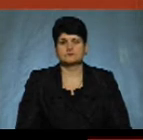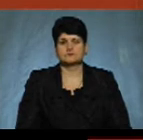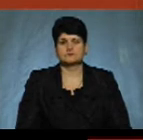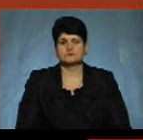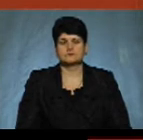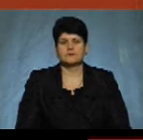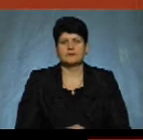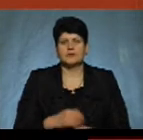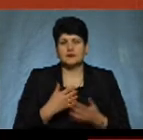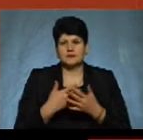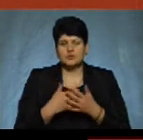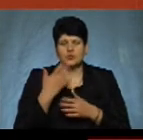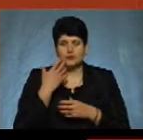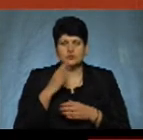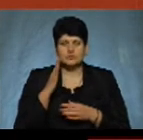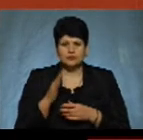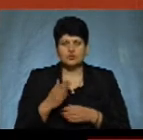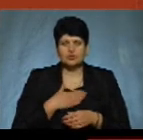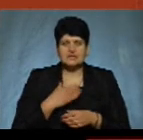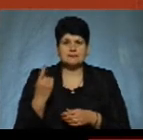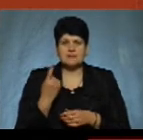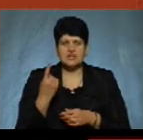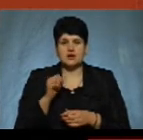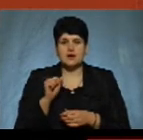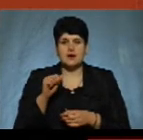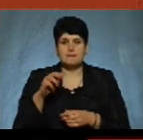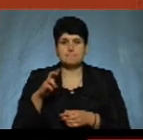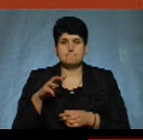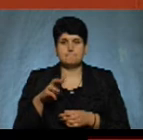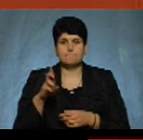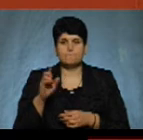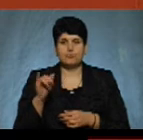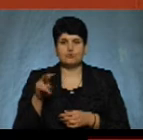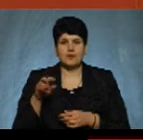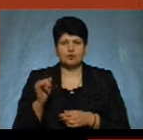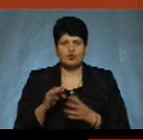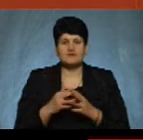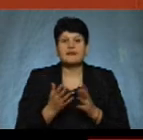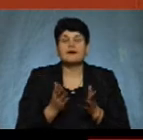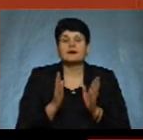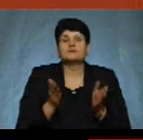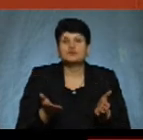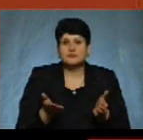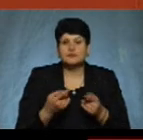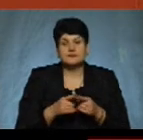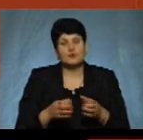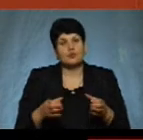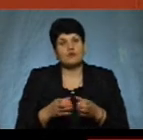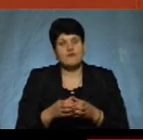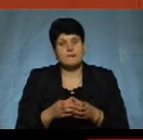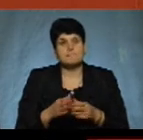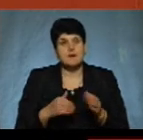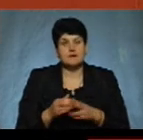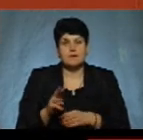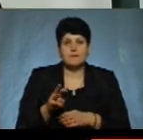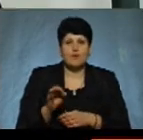Скажіть, будь ласка, орієнтовно, коли в нас буде перша амбулаторія на селі і взагалі яка вона буде? Тобто це буде групова практика чи